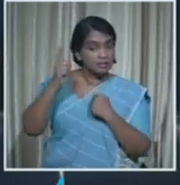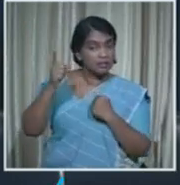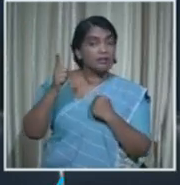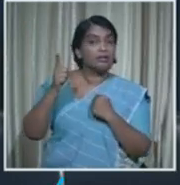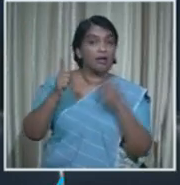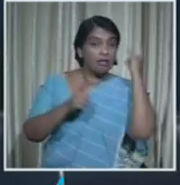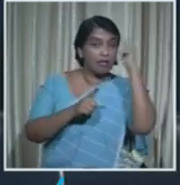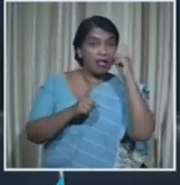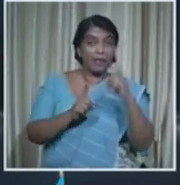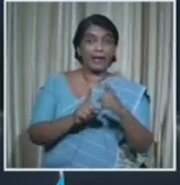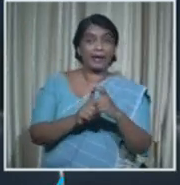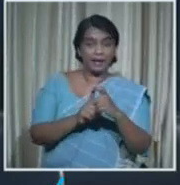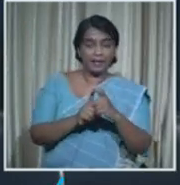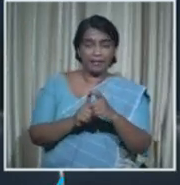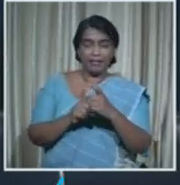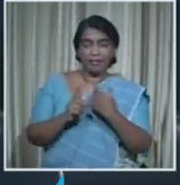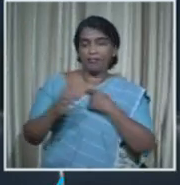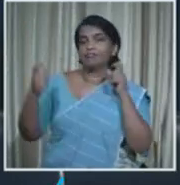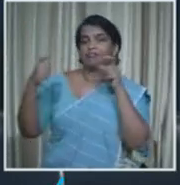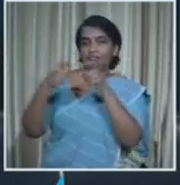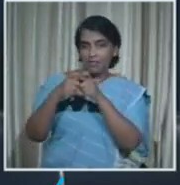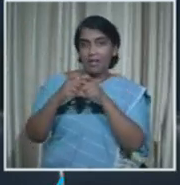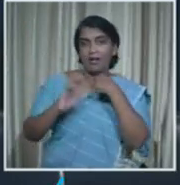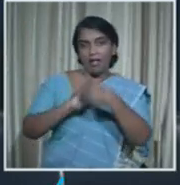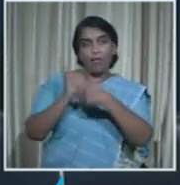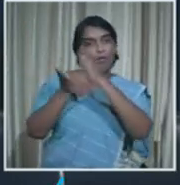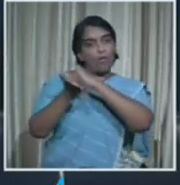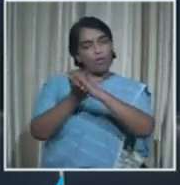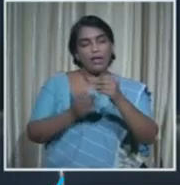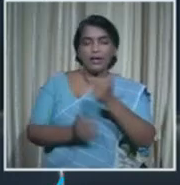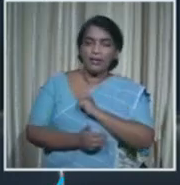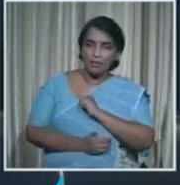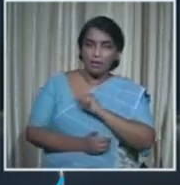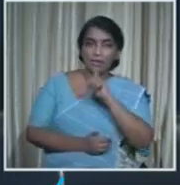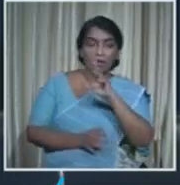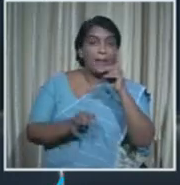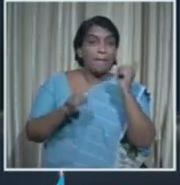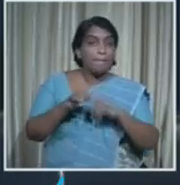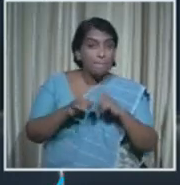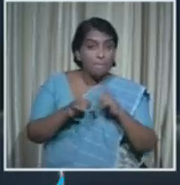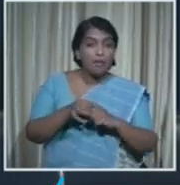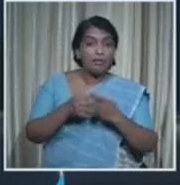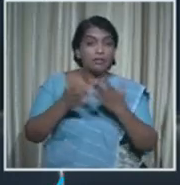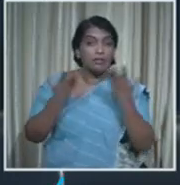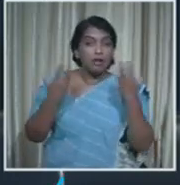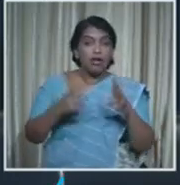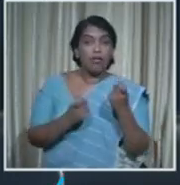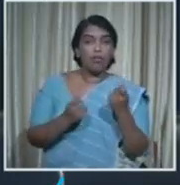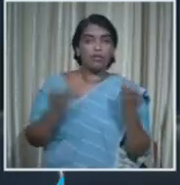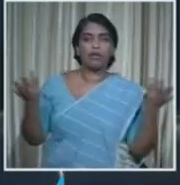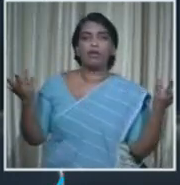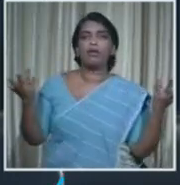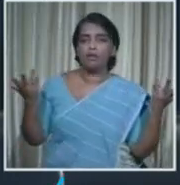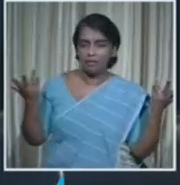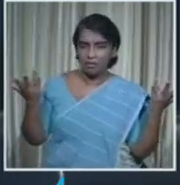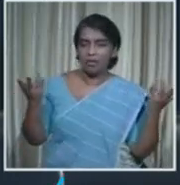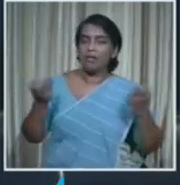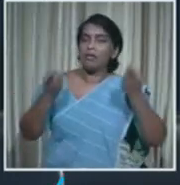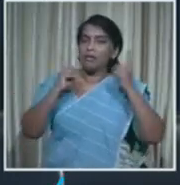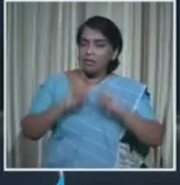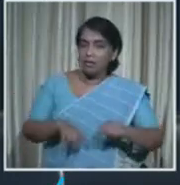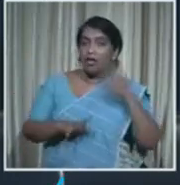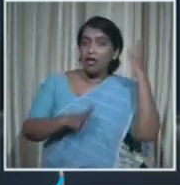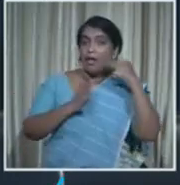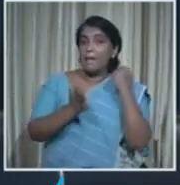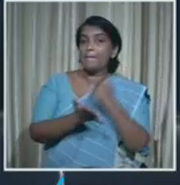කළමනාකාර අධ්‍යක්ෂතුමියට කතා කරන්න ලංකාවට උදව් කරන්න කැමතියි කිව්වා ප්‍රශ්නේ උනේ ඒක අවසන් වෙනකම් මුදල් නැහැ ඒ පාර ලෝක